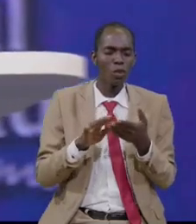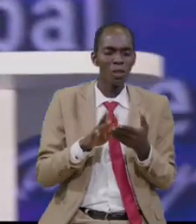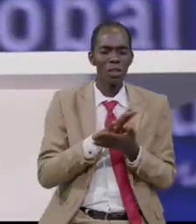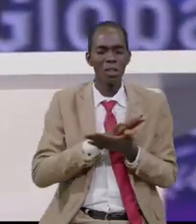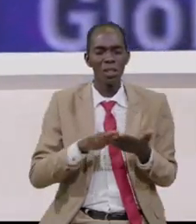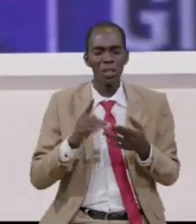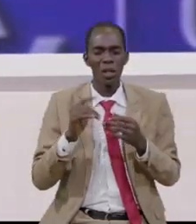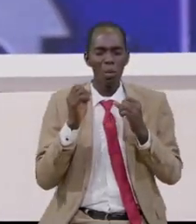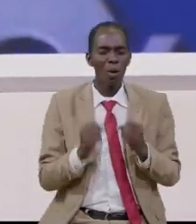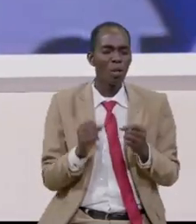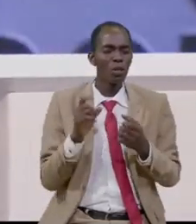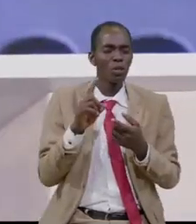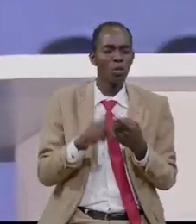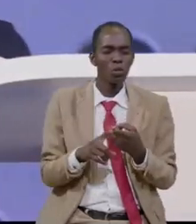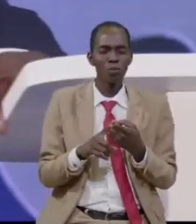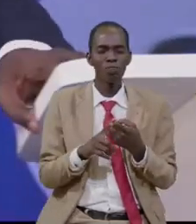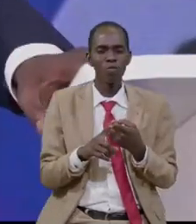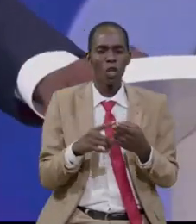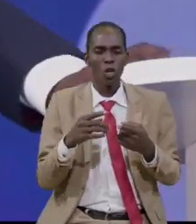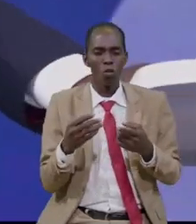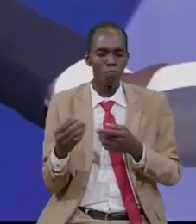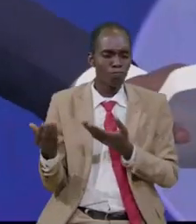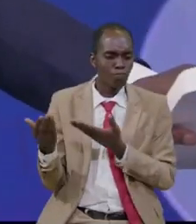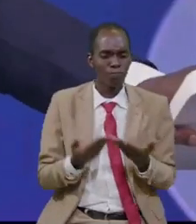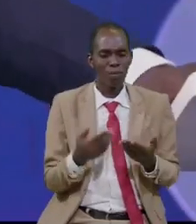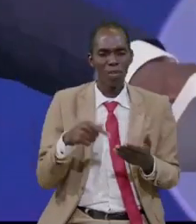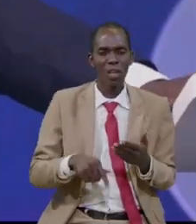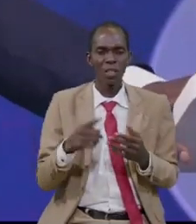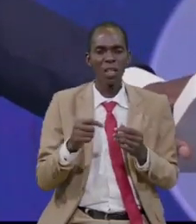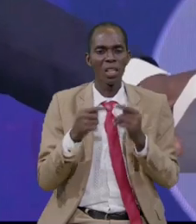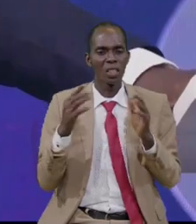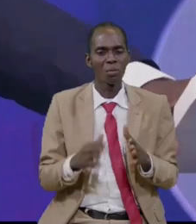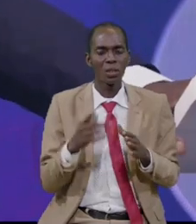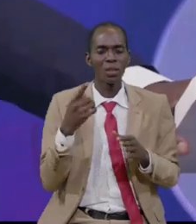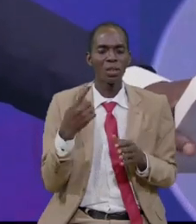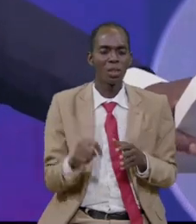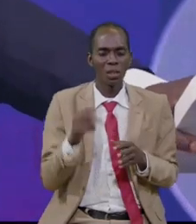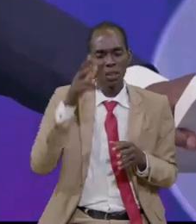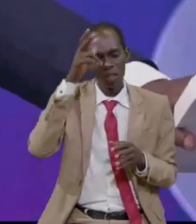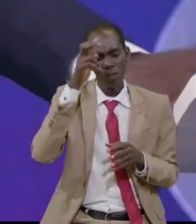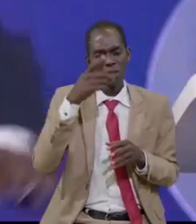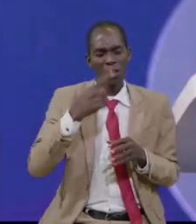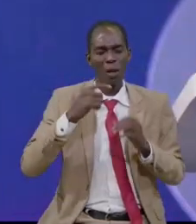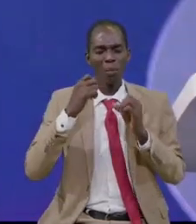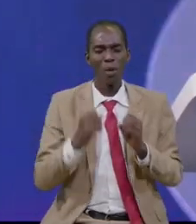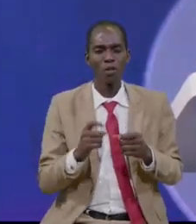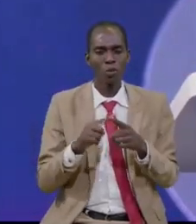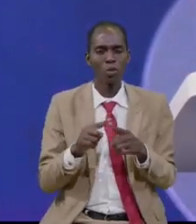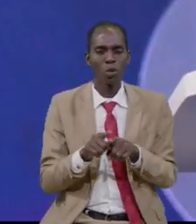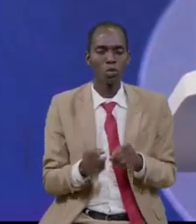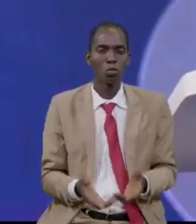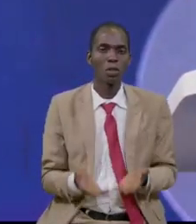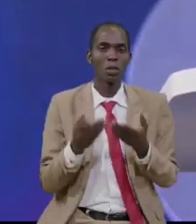de guérir, et la puissance pour détruire l'ennemi, le diable, et la puissance pour ressusciter les